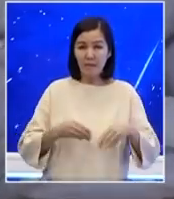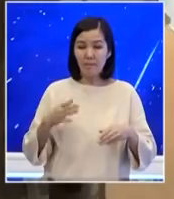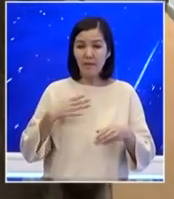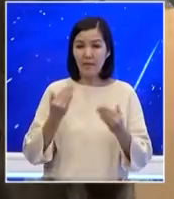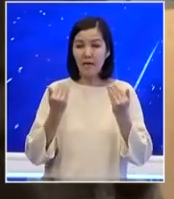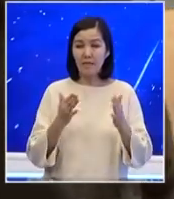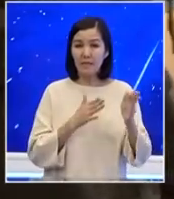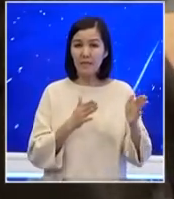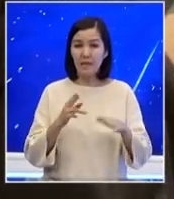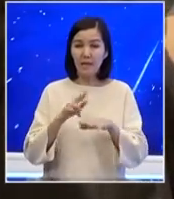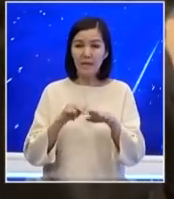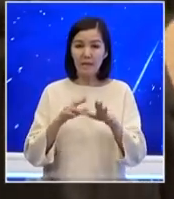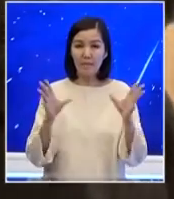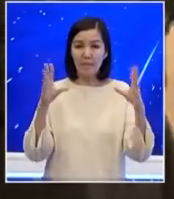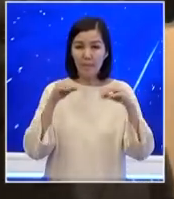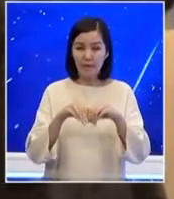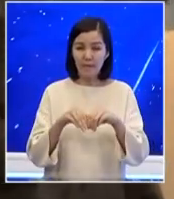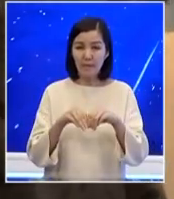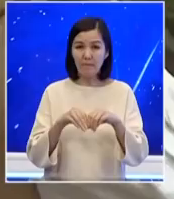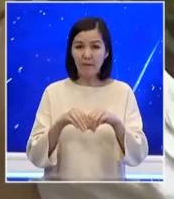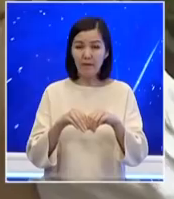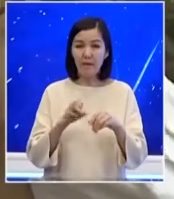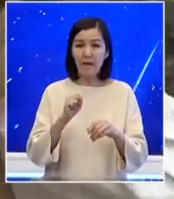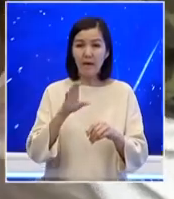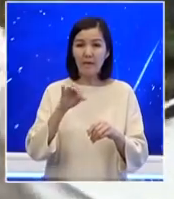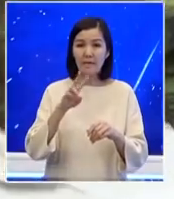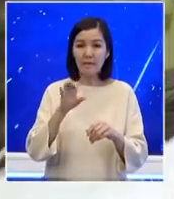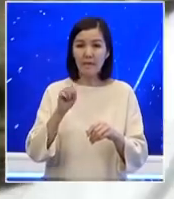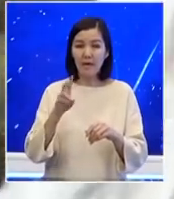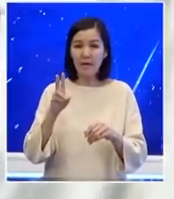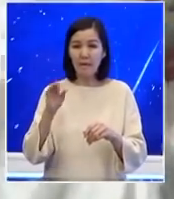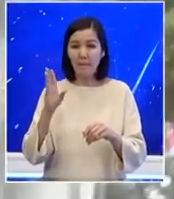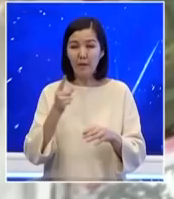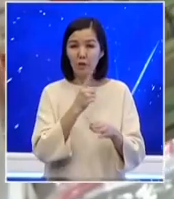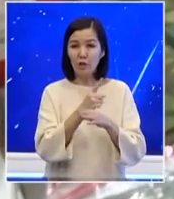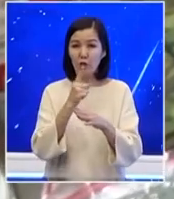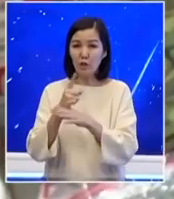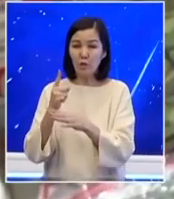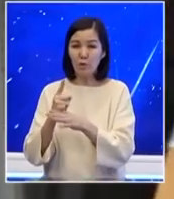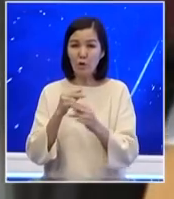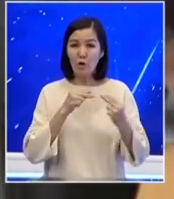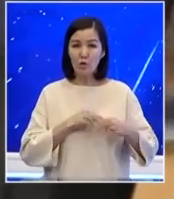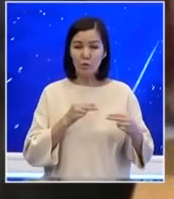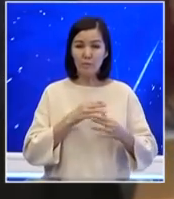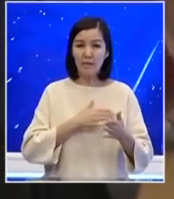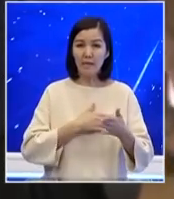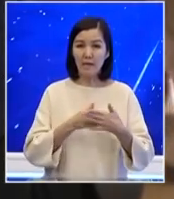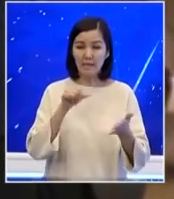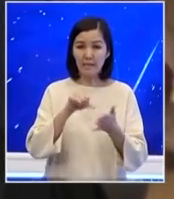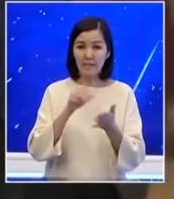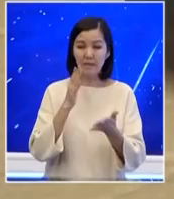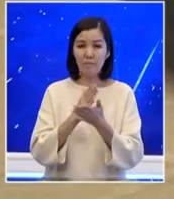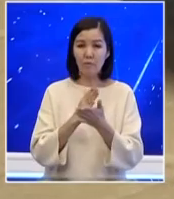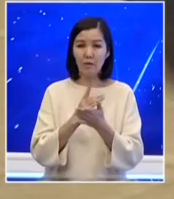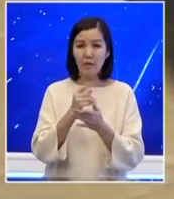аудандағы тәртіп сақшыларымен бірлік біріктіріп, Асыл Арман ықшам ауданындағы шектеу бекеттерінің жұмыстарына атсалысады.